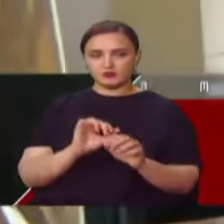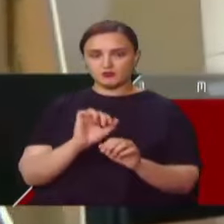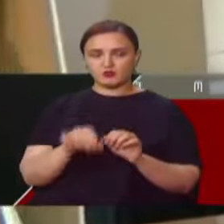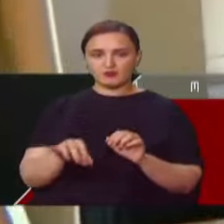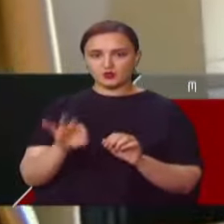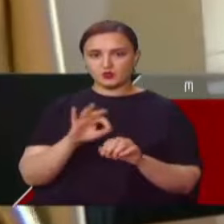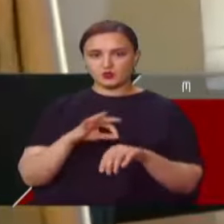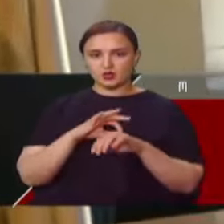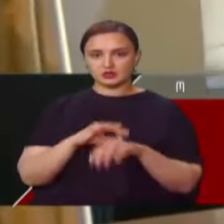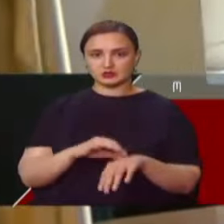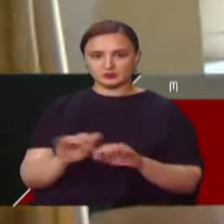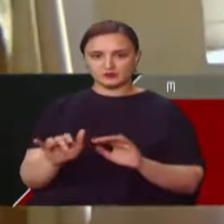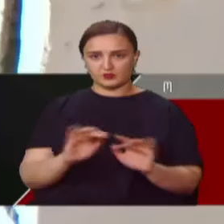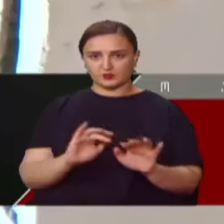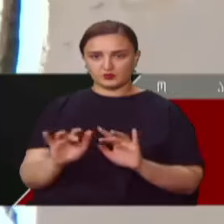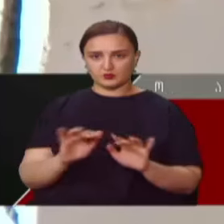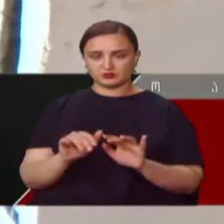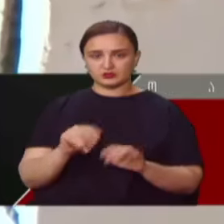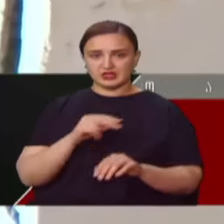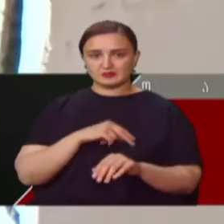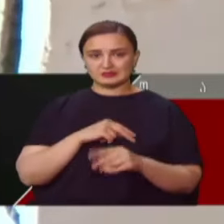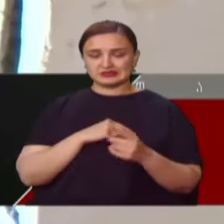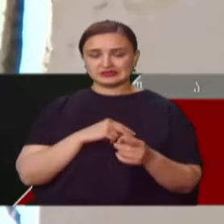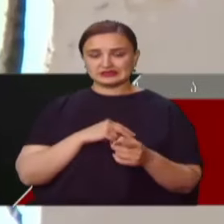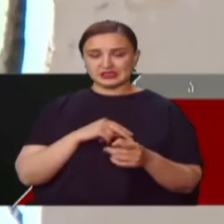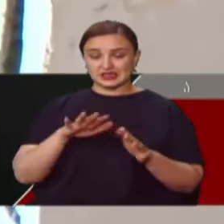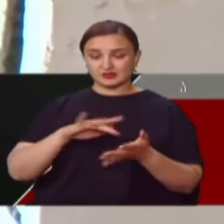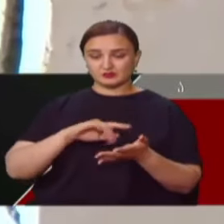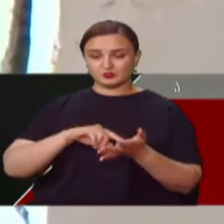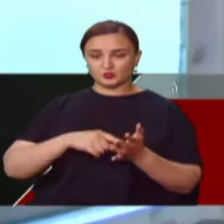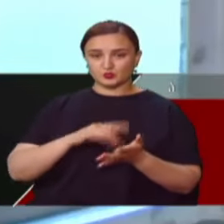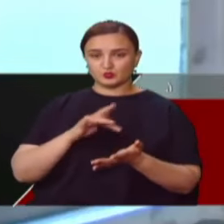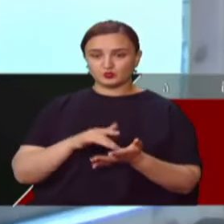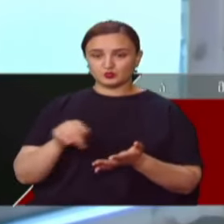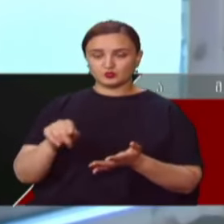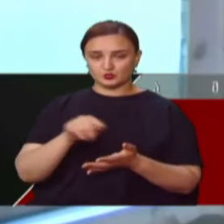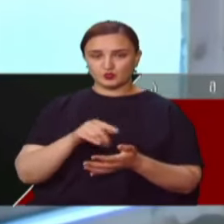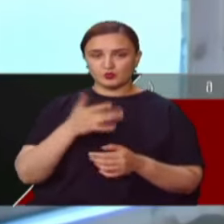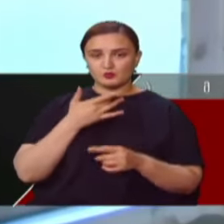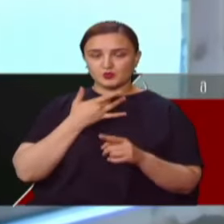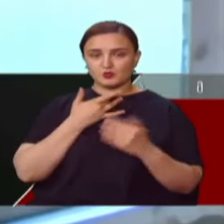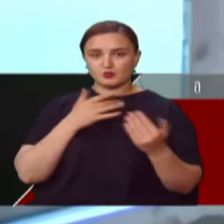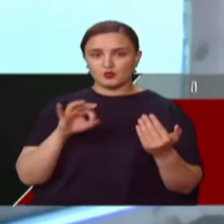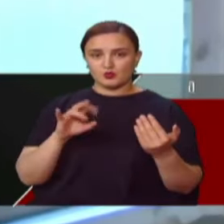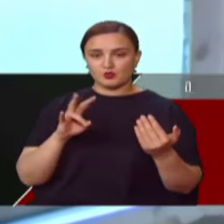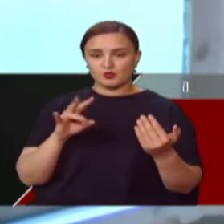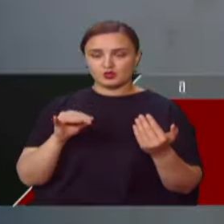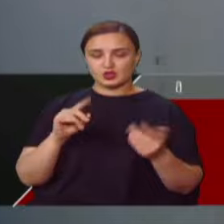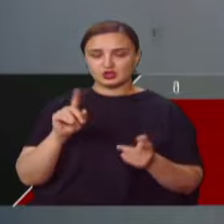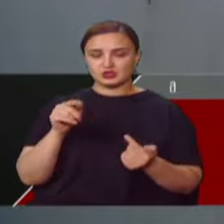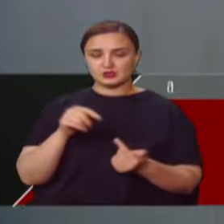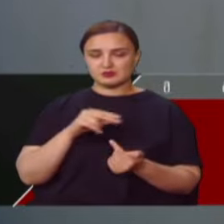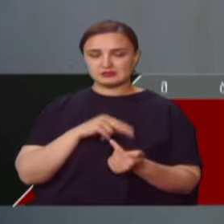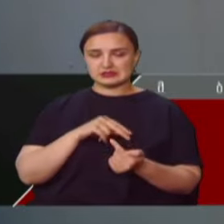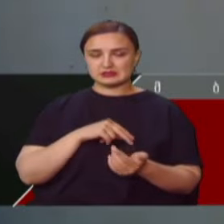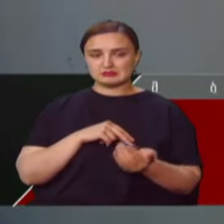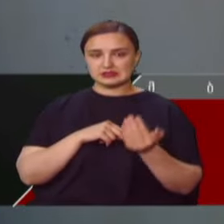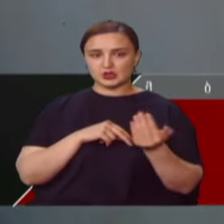მიზნით გასატარებელ ღონისძიებებზე. ადმინისტრაციულ ერთეულებში დილიდან მიმდინარეობს დონის მერიის წარმომადგენლებისა და შესაბამისი სამსახურების